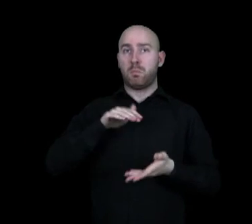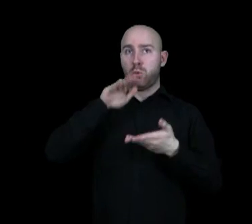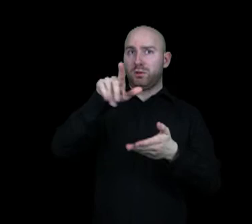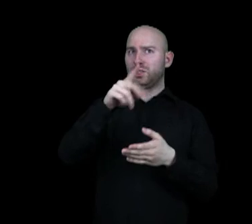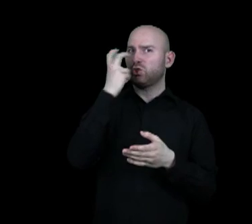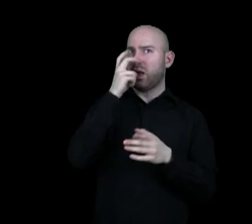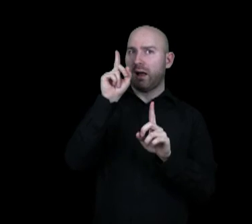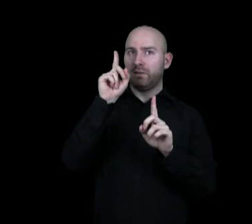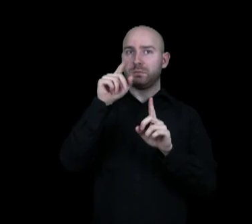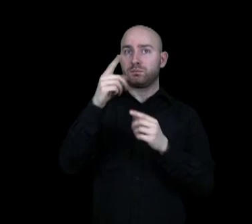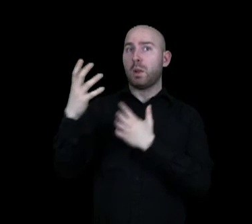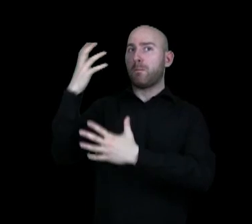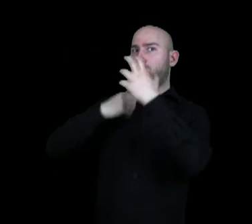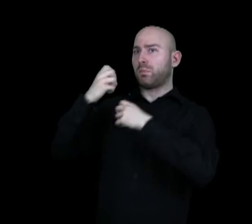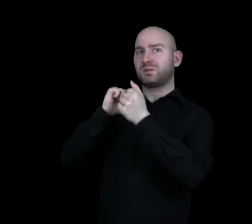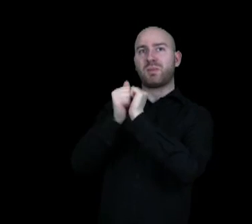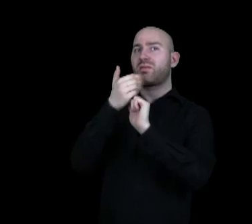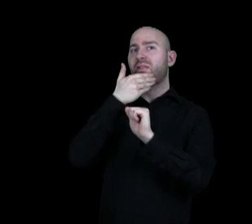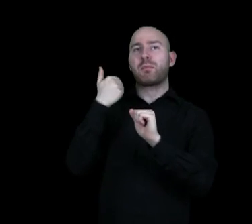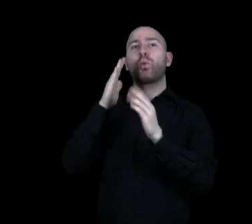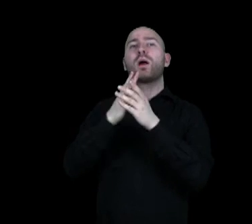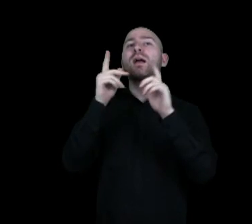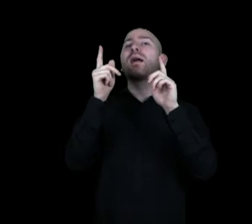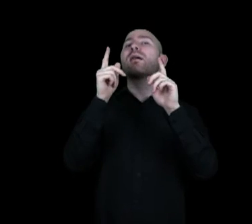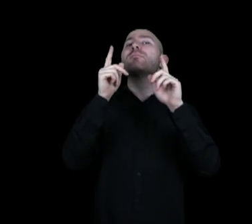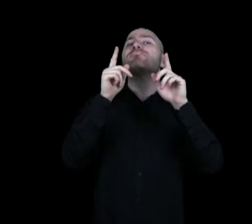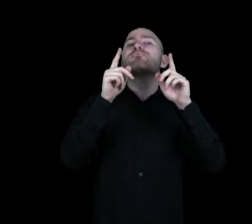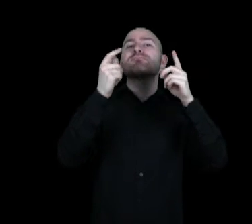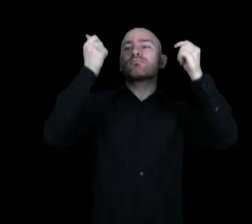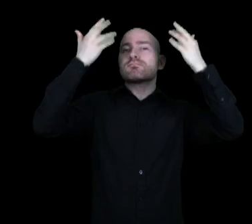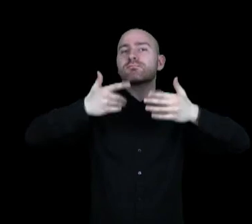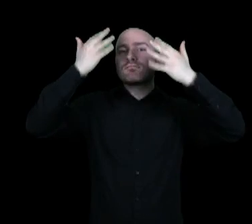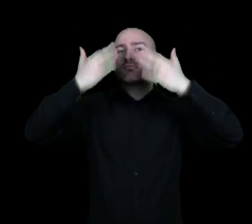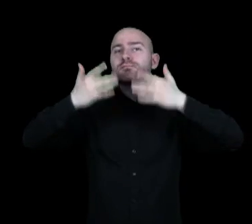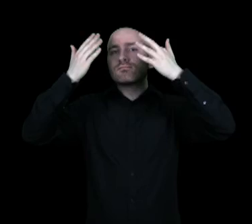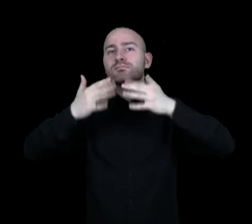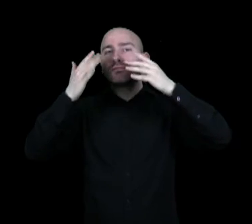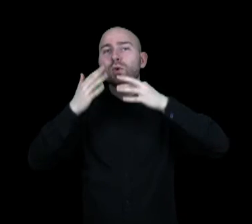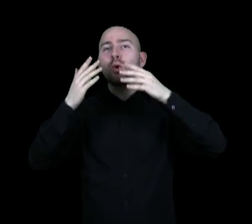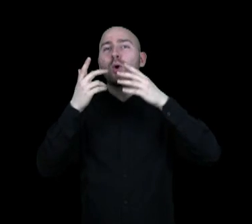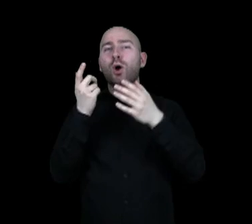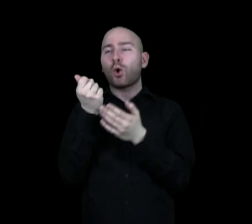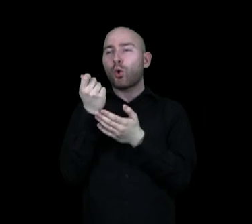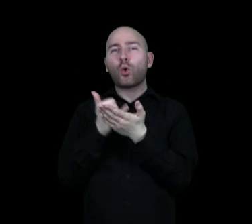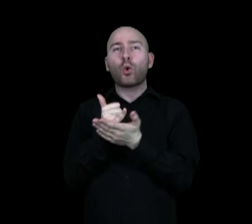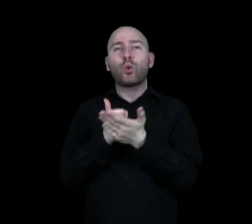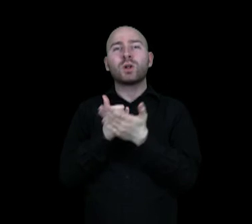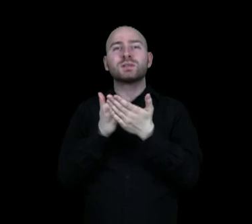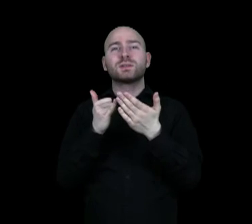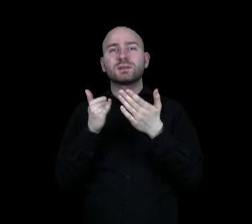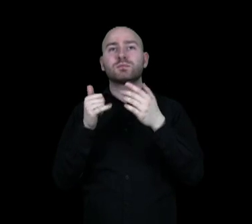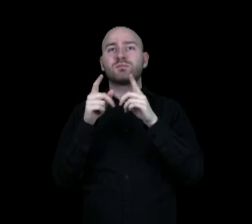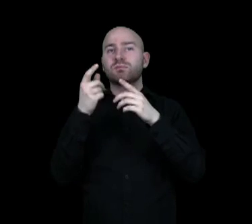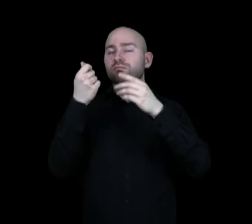kurs rozliczeniowy. Inną cenę równowagi pieniędzy. Teraz to może być 3%. Czyli teraz 3%.